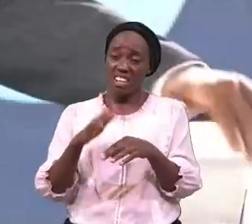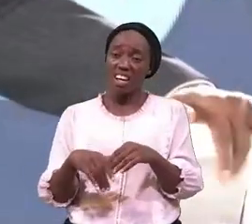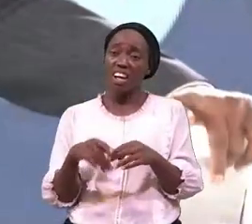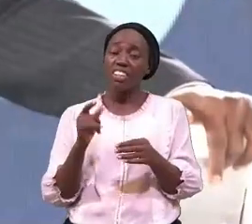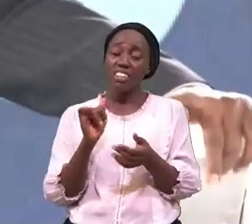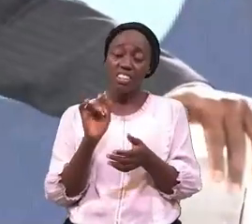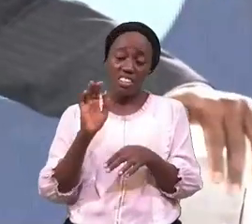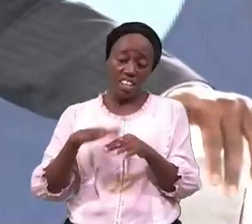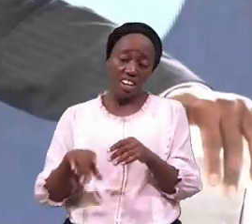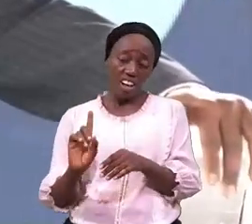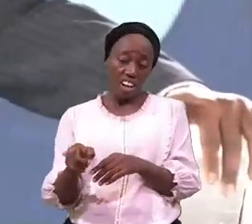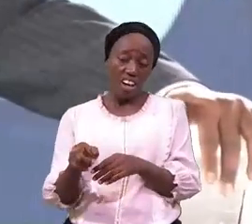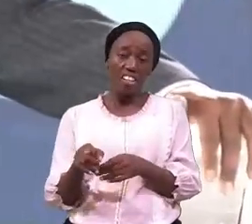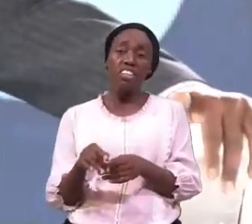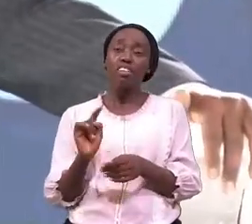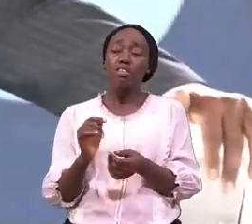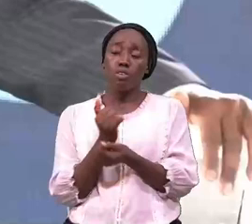ciel?